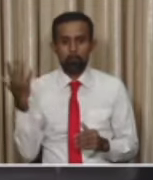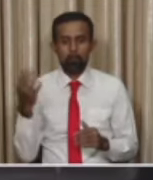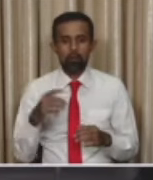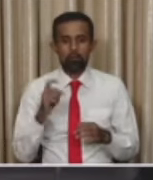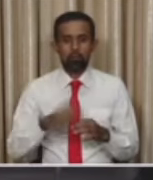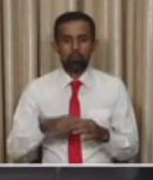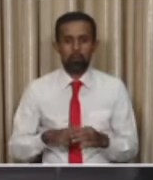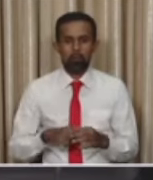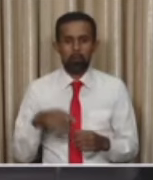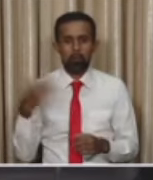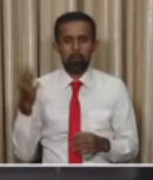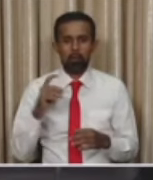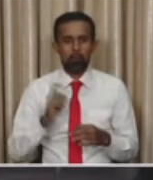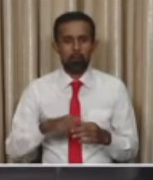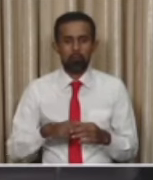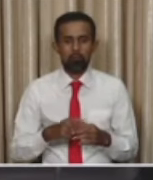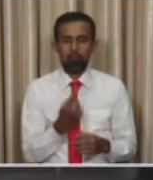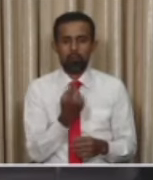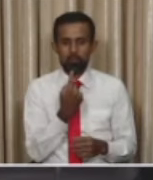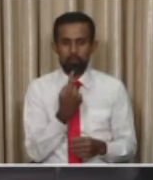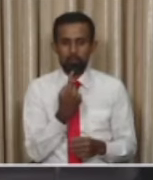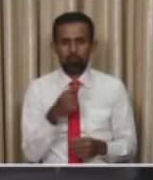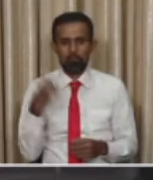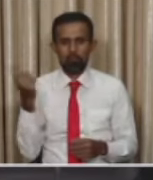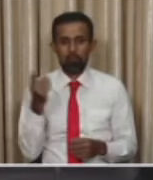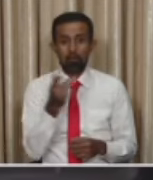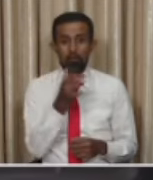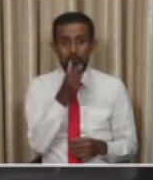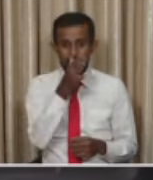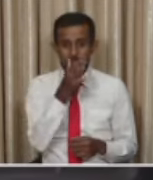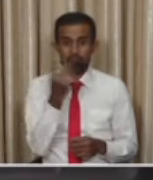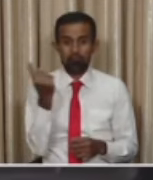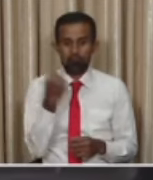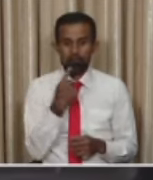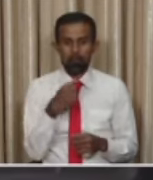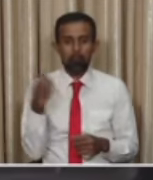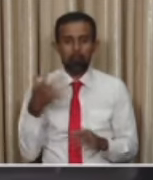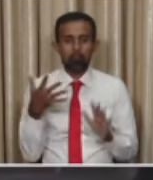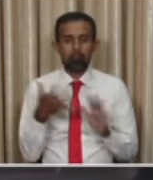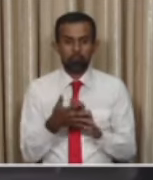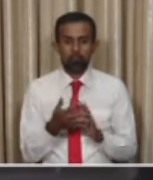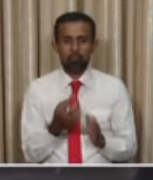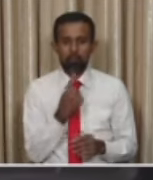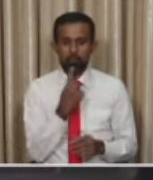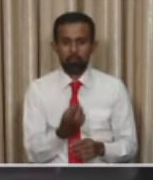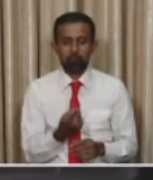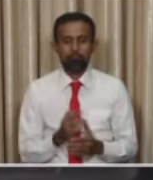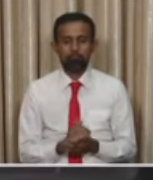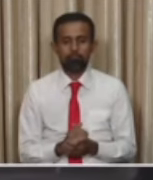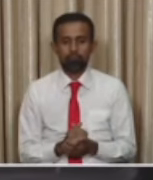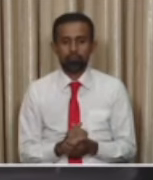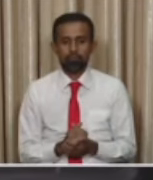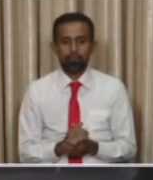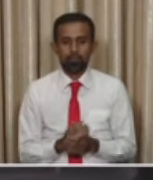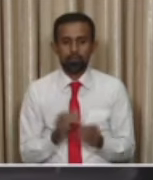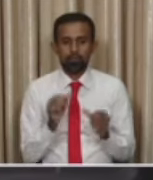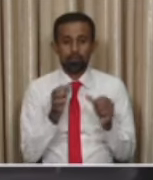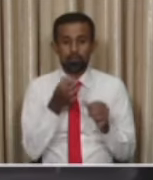කියලා. බාහිර කම්පන කියන්නේ අනුන්ගේ ලනුකෑම තමයි බාහිර කම්පන විදිහට අපි දැක්කේ. අර රසායන